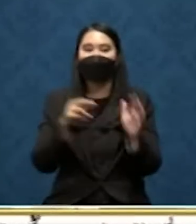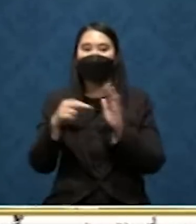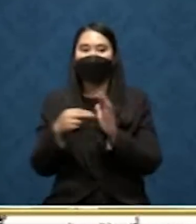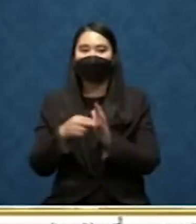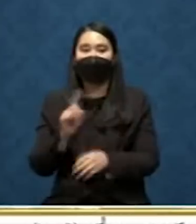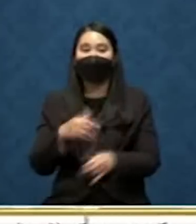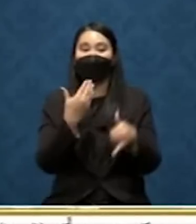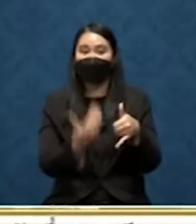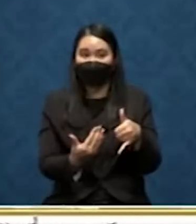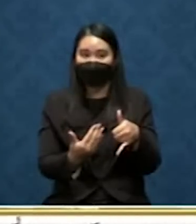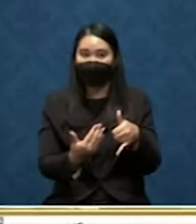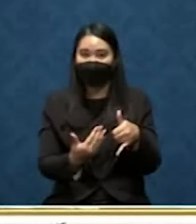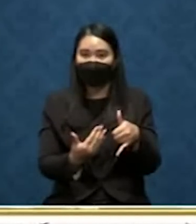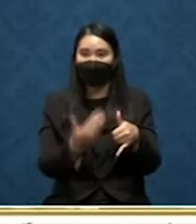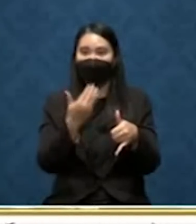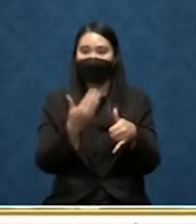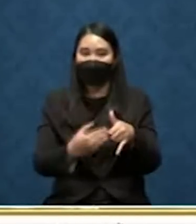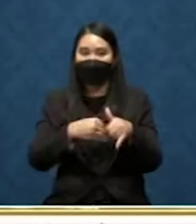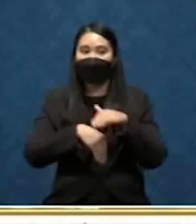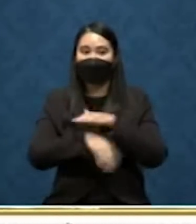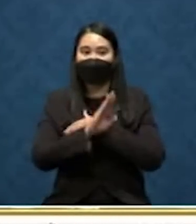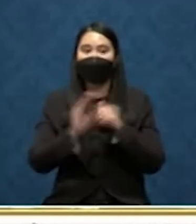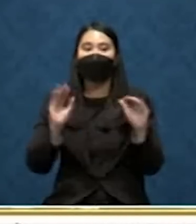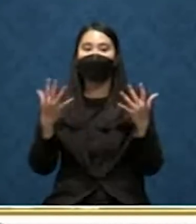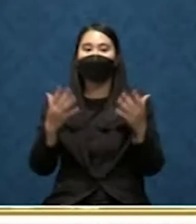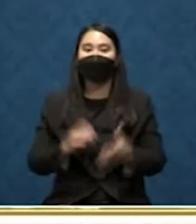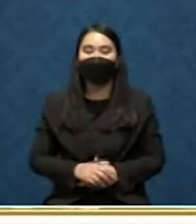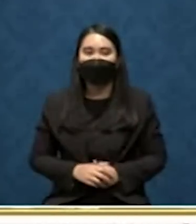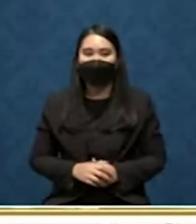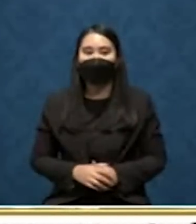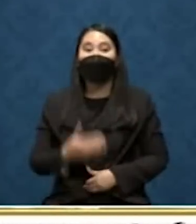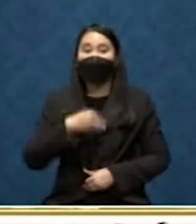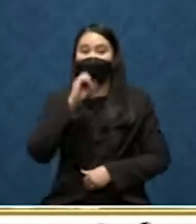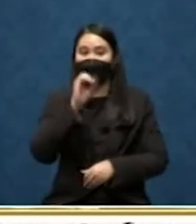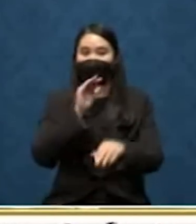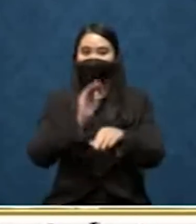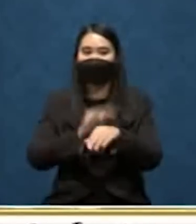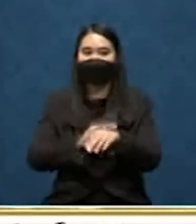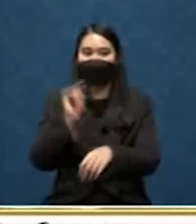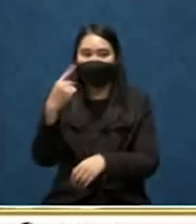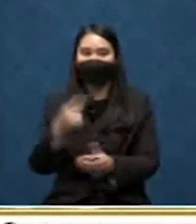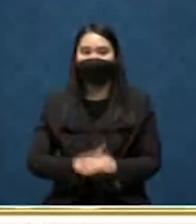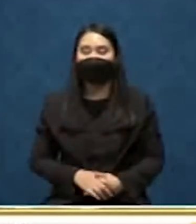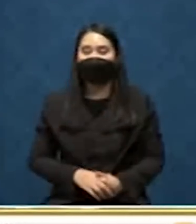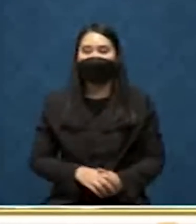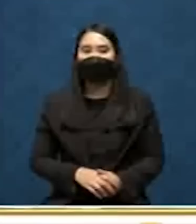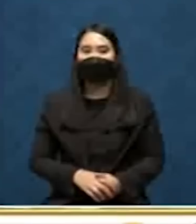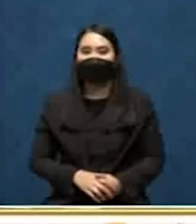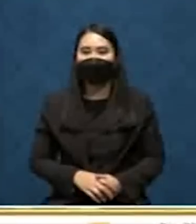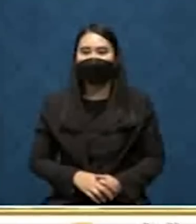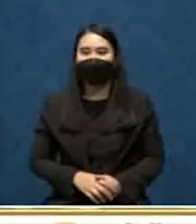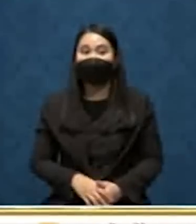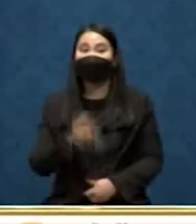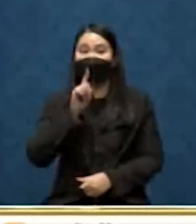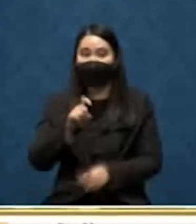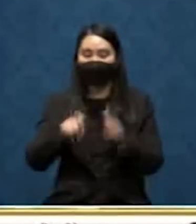วเชื่อว่าไม่มีพฤติการหลบนี้ผมยำอีกครธรรมดนครับตกลงแล้